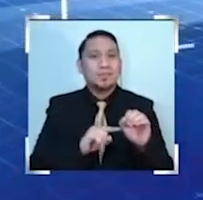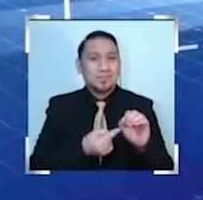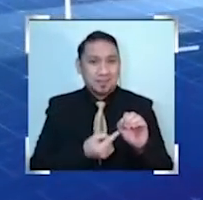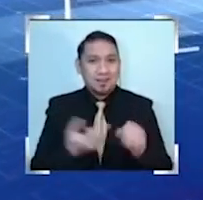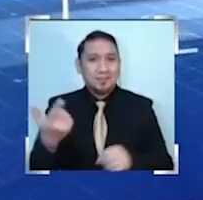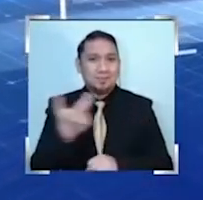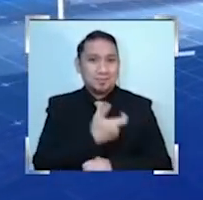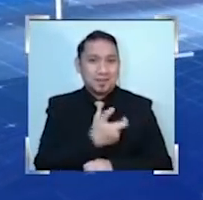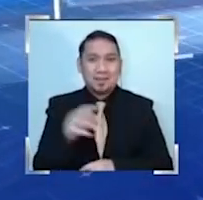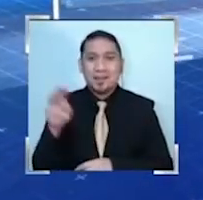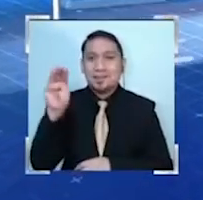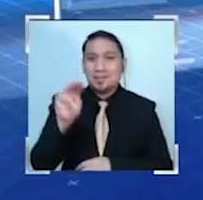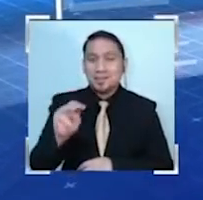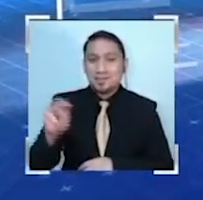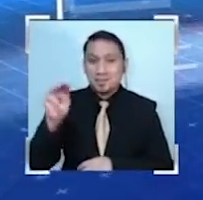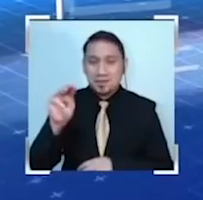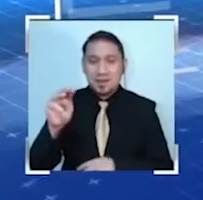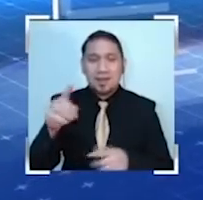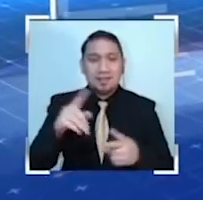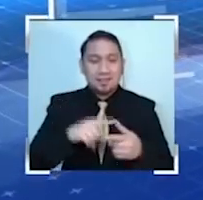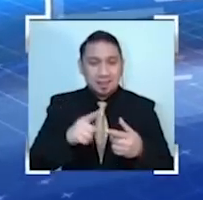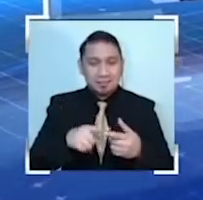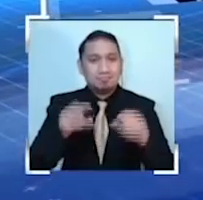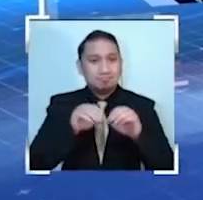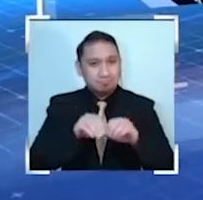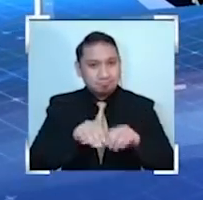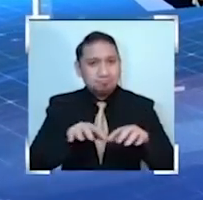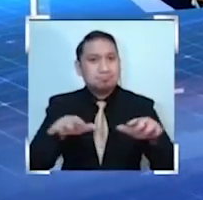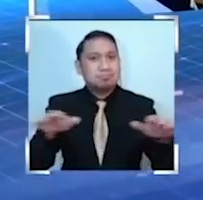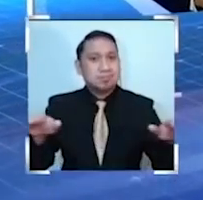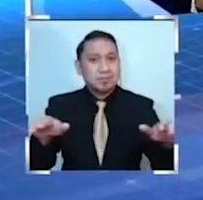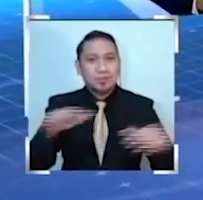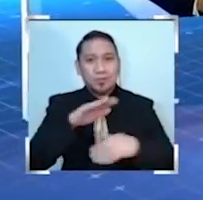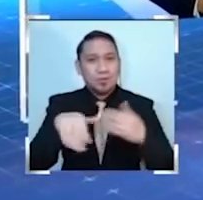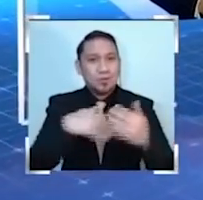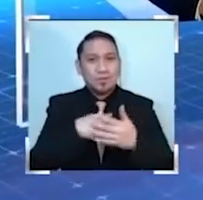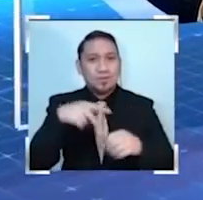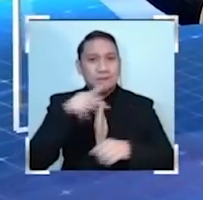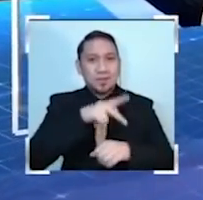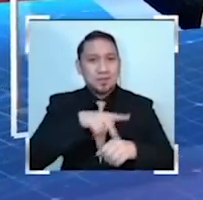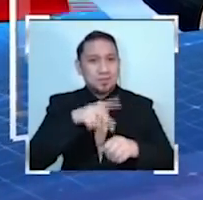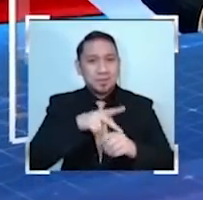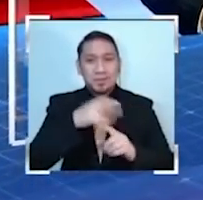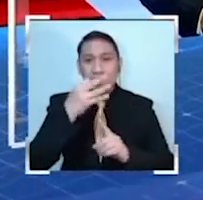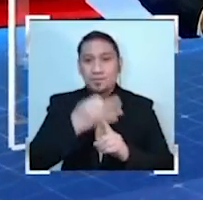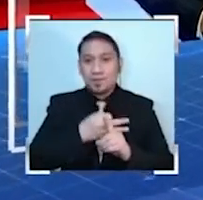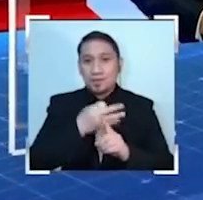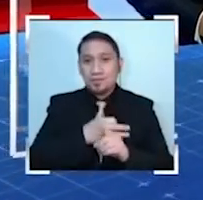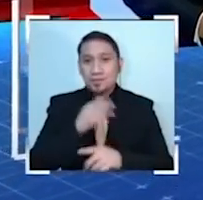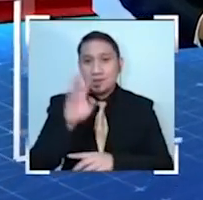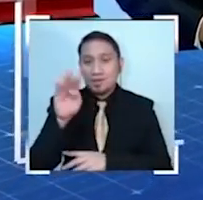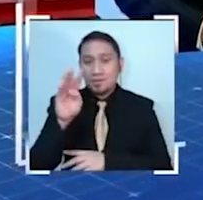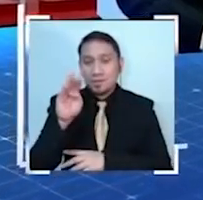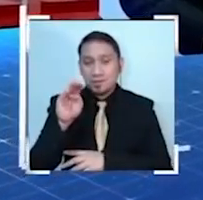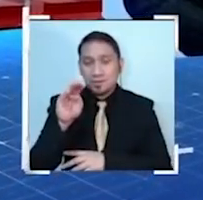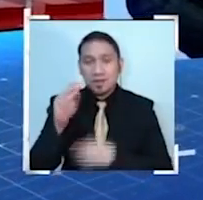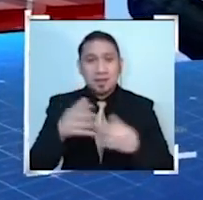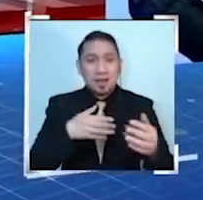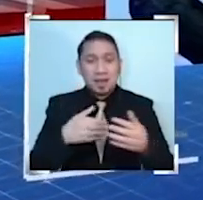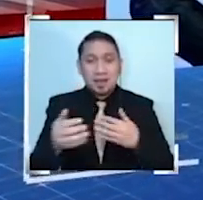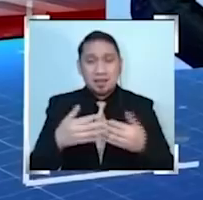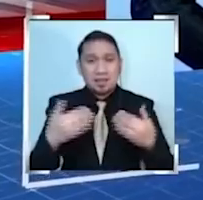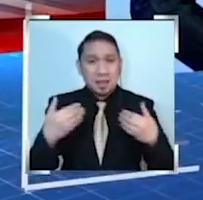na palalawakin sa buong bansa sa Araw ng Mga Puso. Tuloy na raw yan kahit sisimula ng dinggin sa Korte sa Martes ang